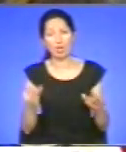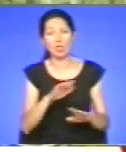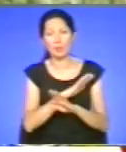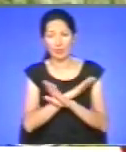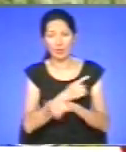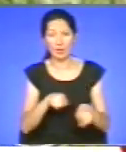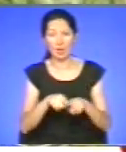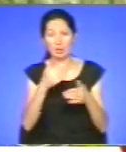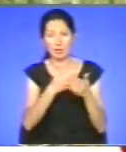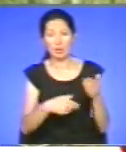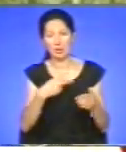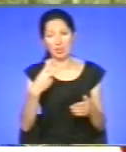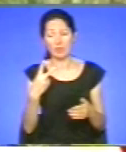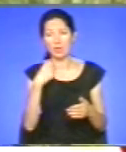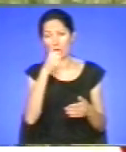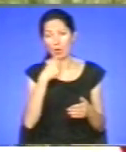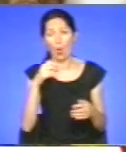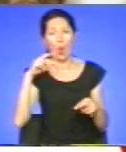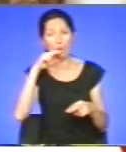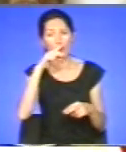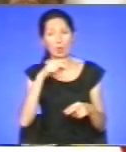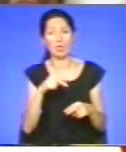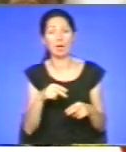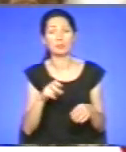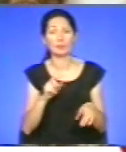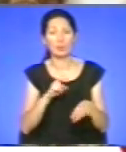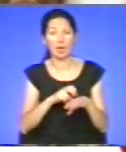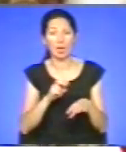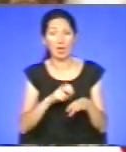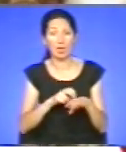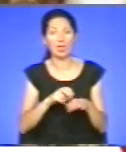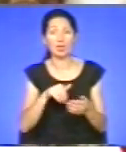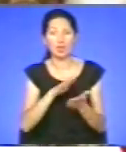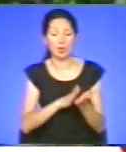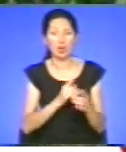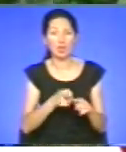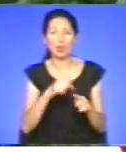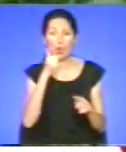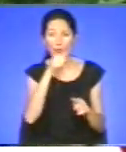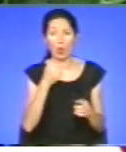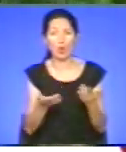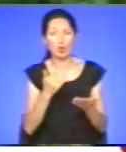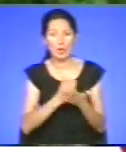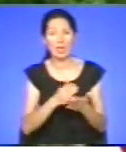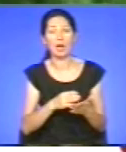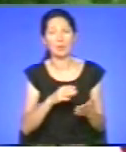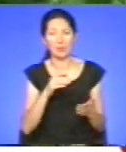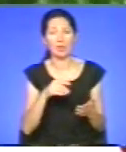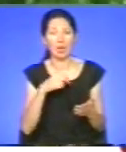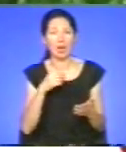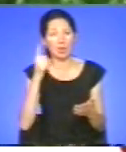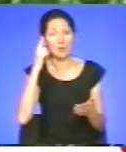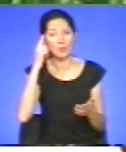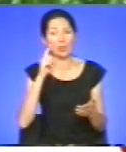статистика 2012 року. Отруєння епідеміологи реєстрували й цьогоріч. Якщо є підозра на отруєння грибами, лікарі радять